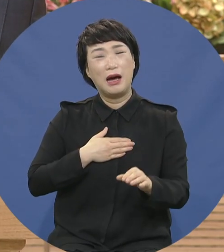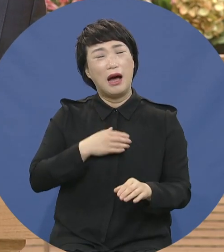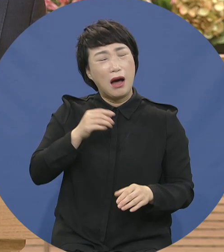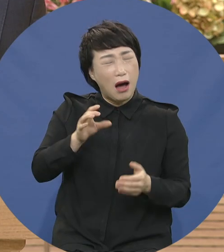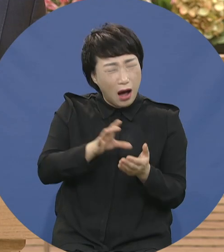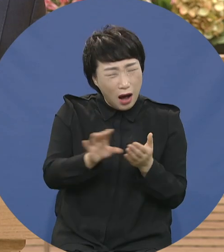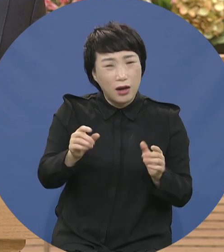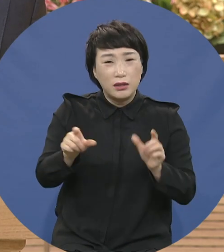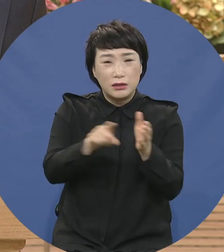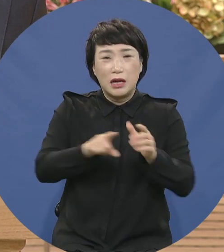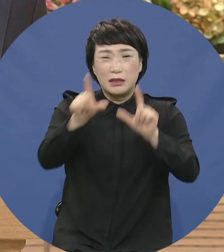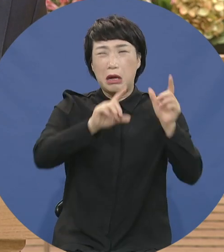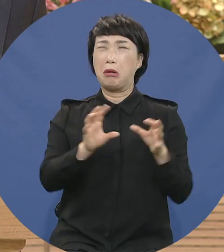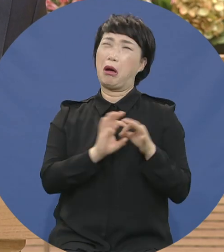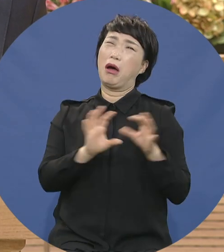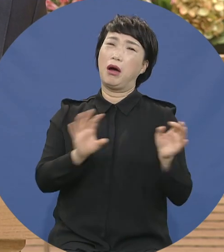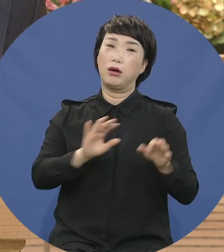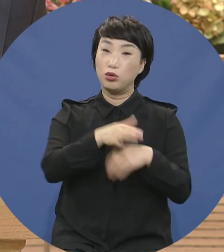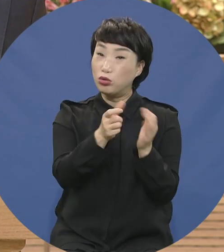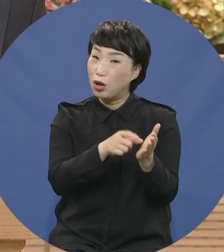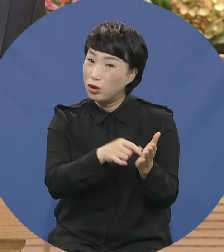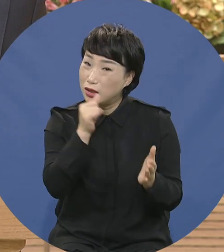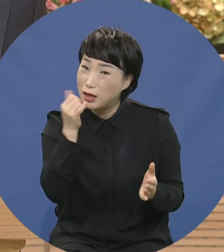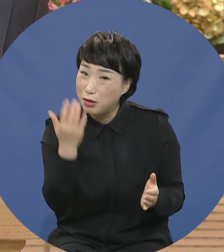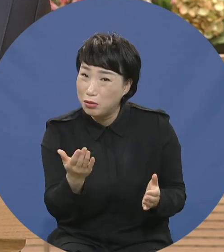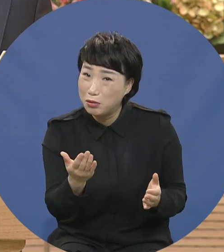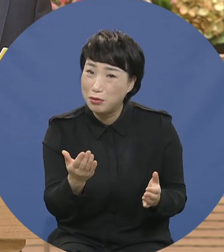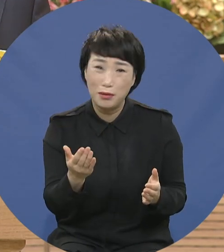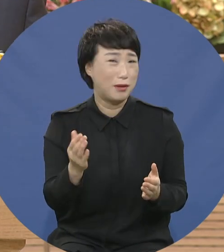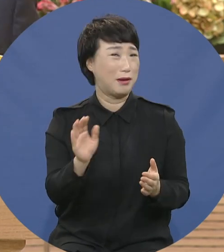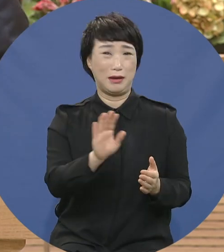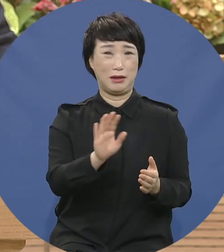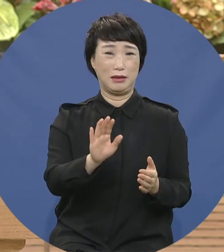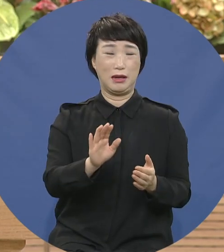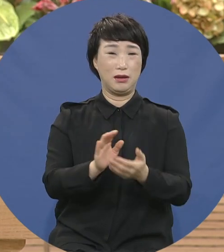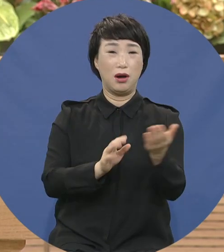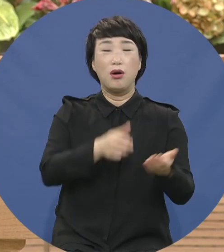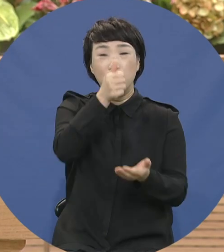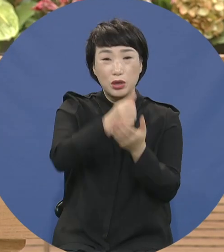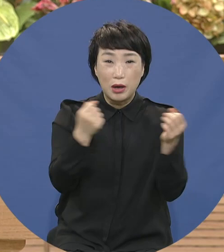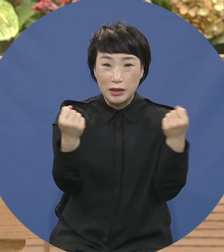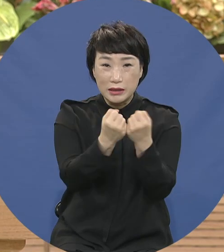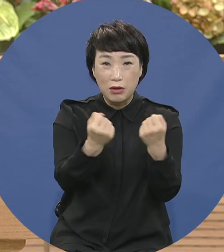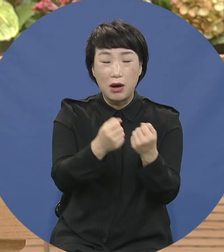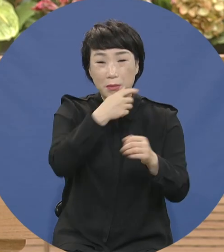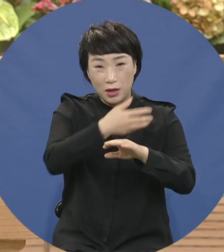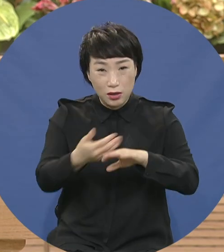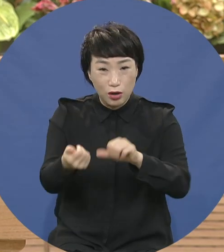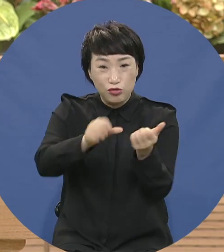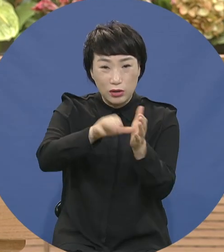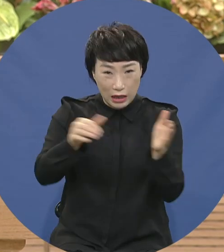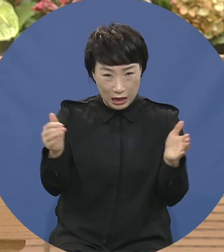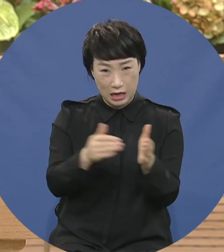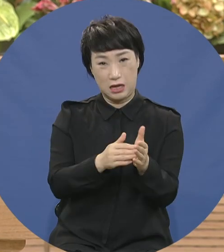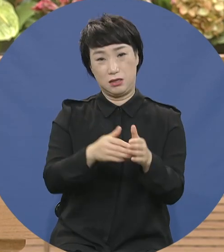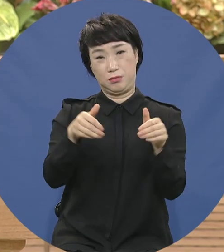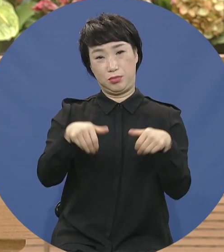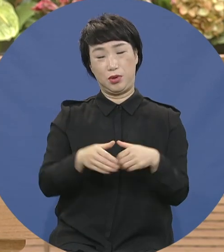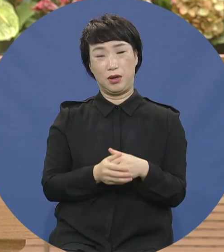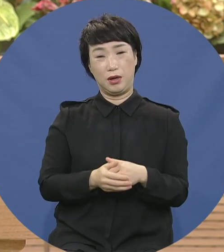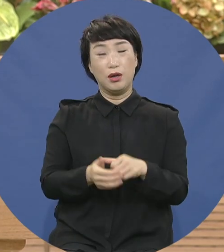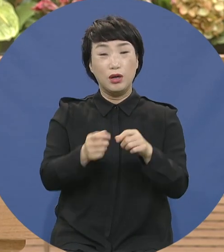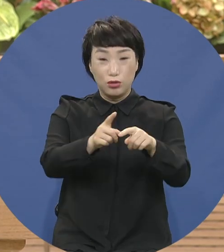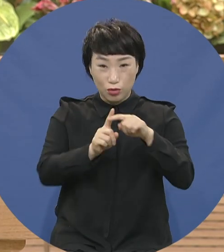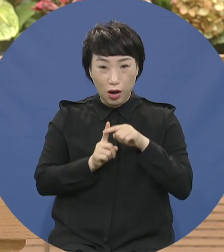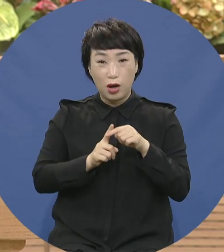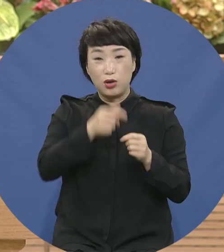아무렇게나 신앙생활해도 된다고 성경에 어디 있어요? 죄와 싸우기를 피 흘릴까지 해라.